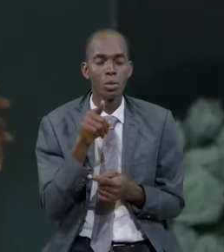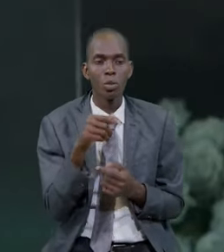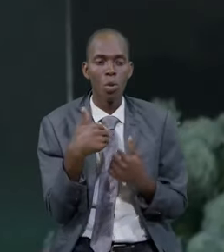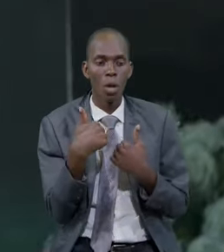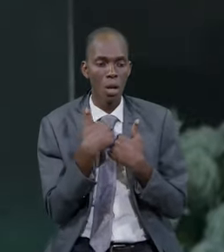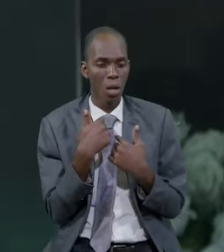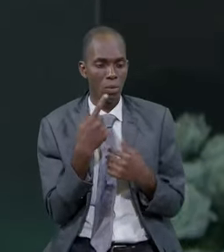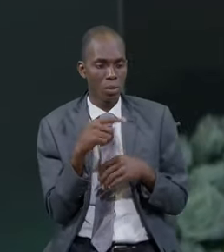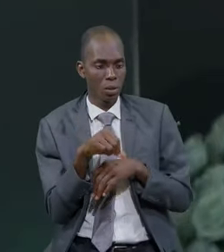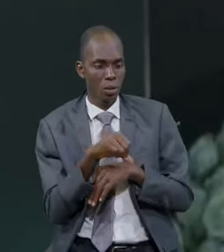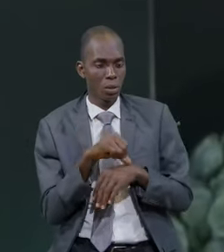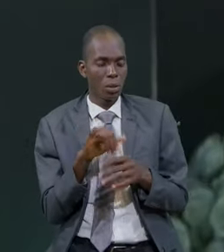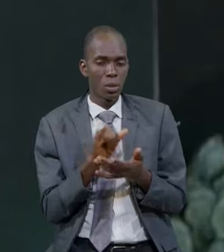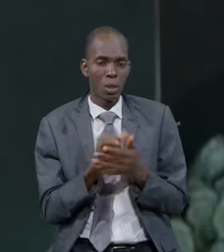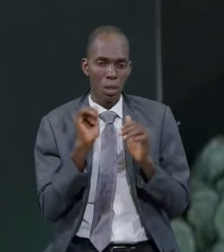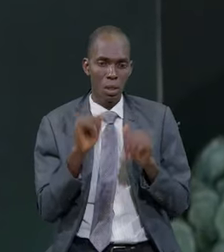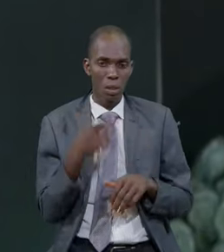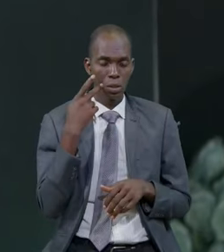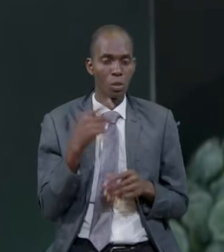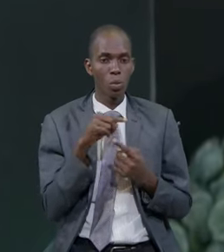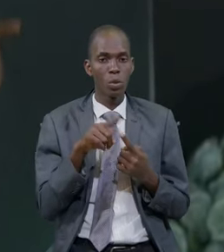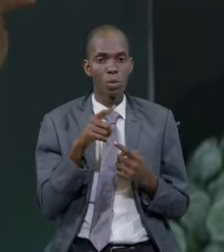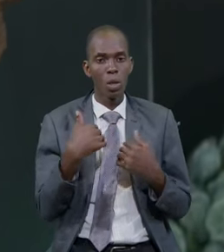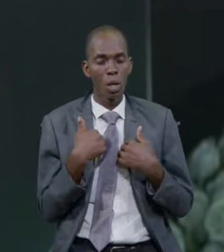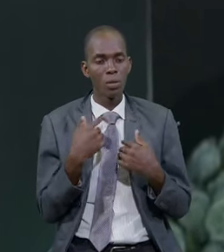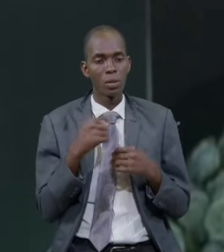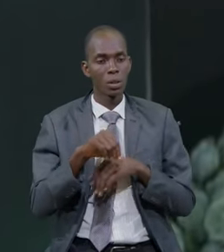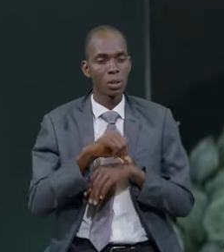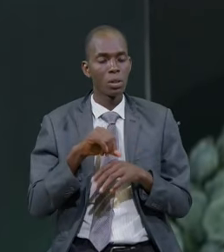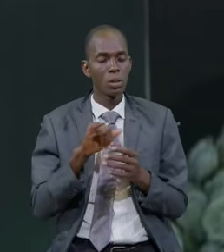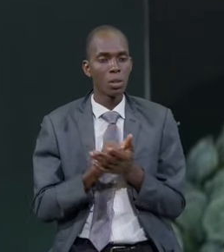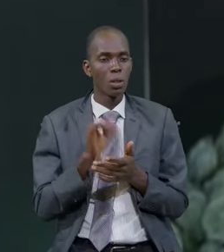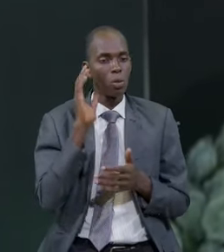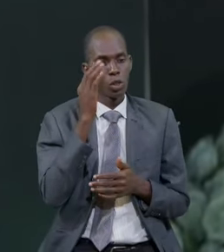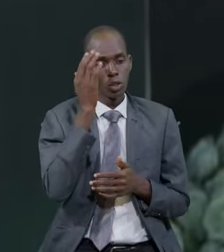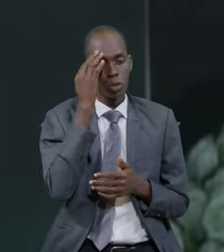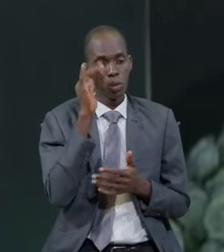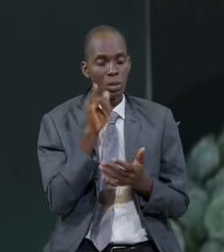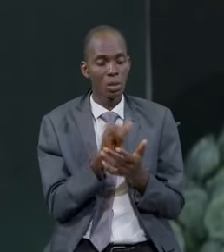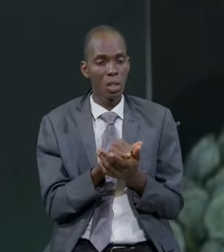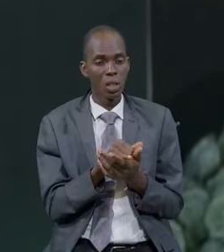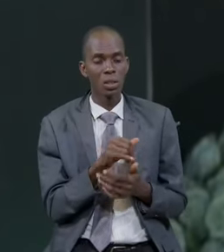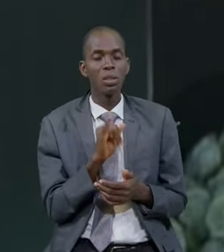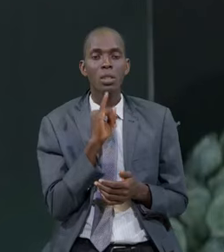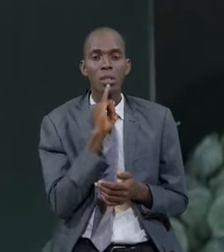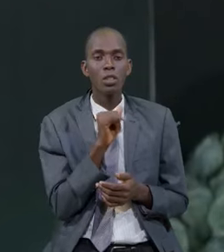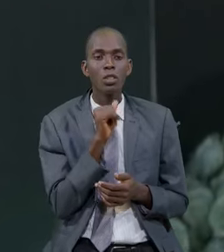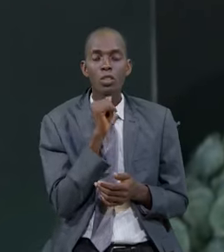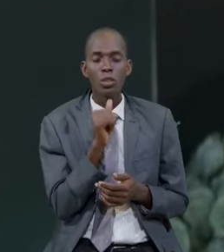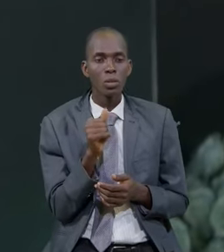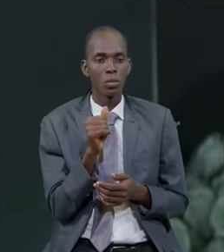peut voir, quand tu as l'onction, qui peut connaître que ceci n'est pas le chemin. Pour